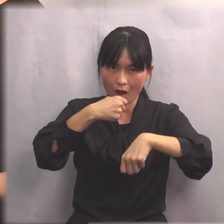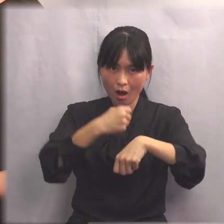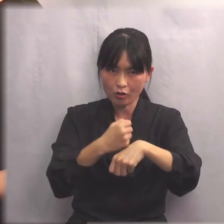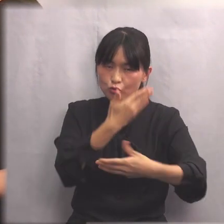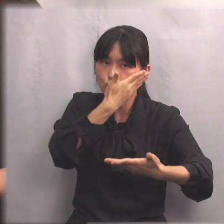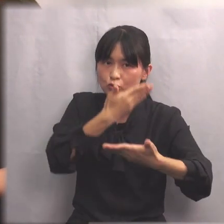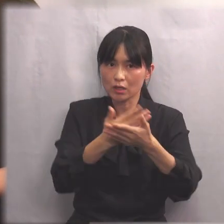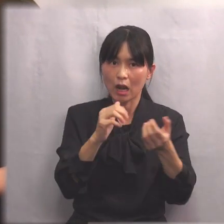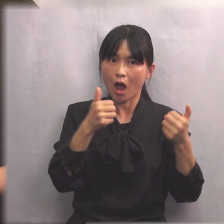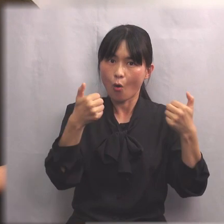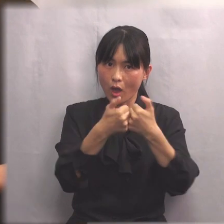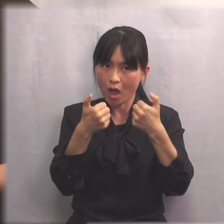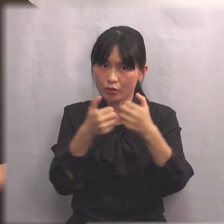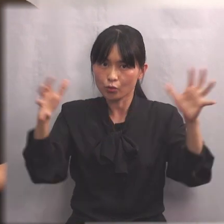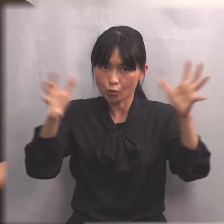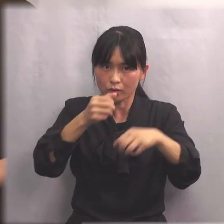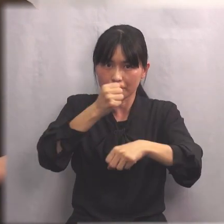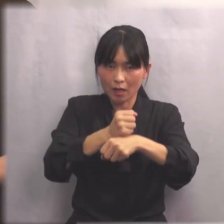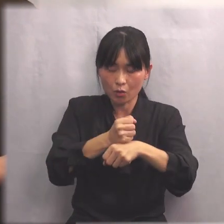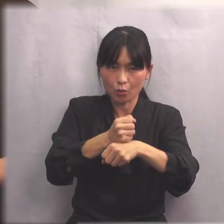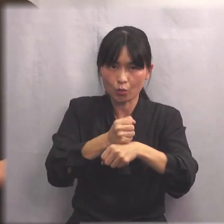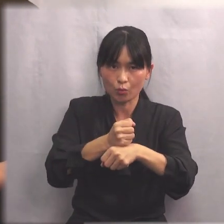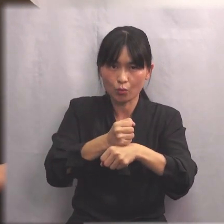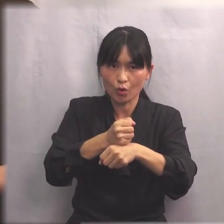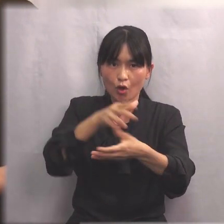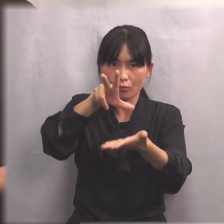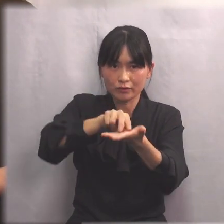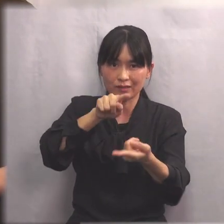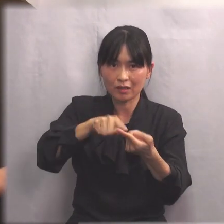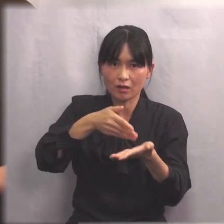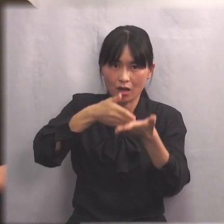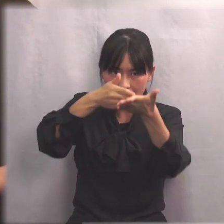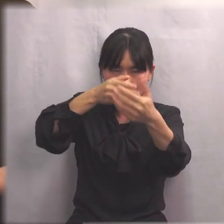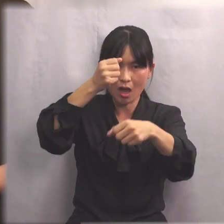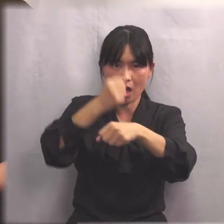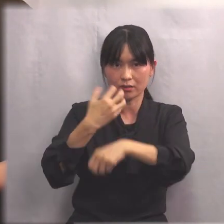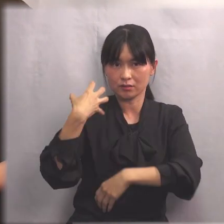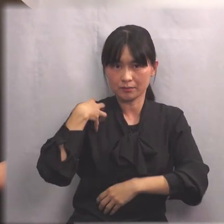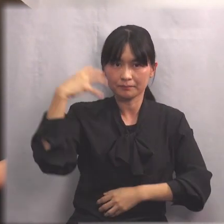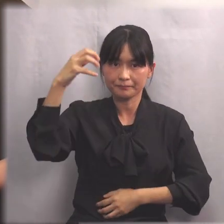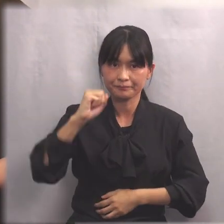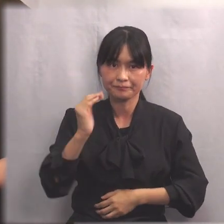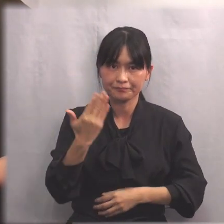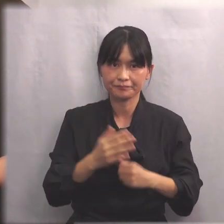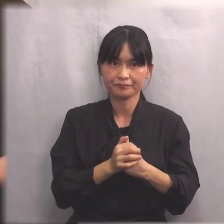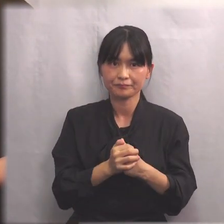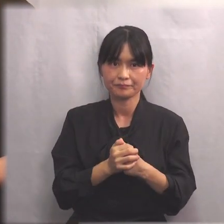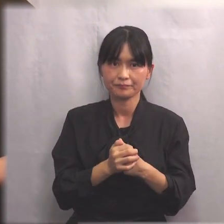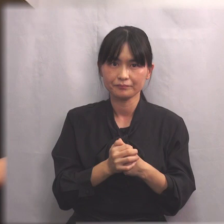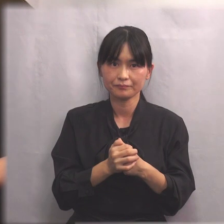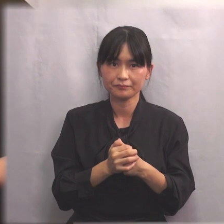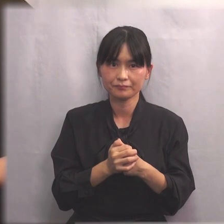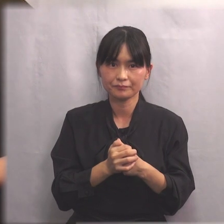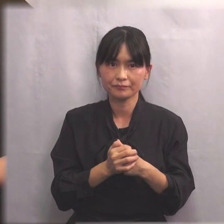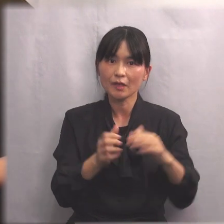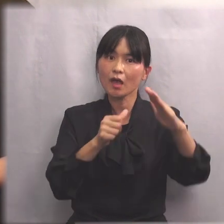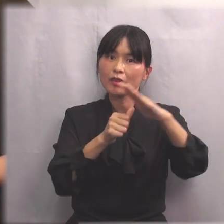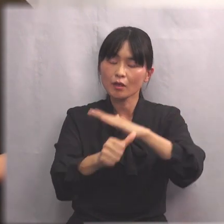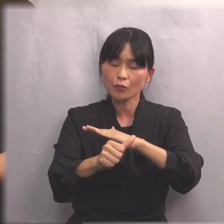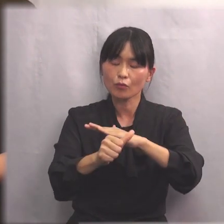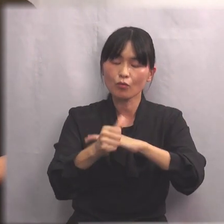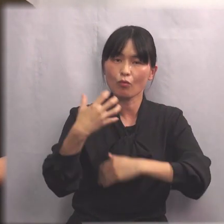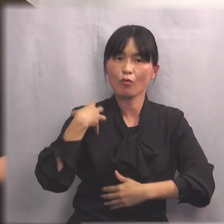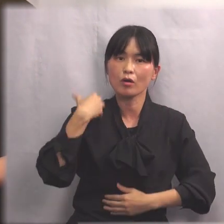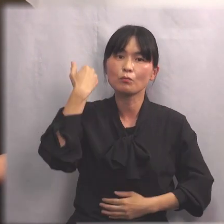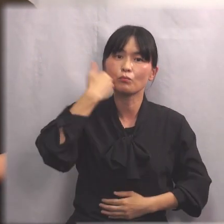등 당의 주요 회의를 소집하고 또 안건을 발의하는 권한을 이 대표단 회의가 갖습니다. 그러면